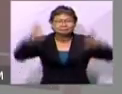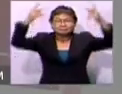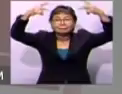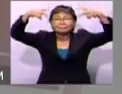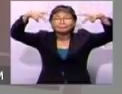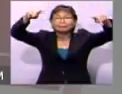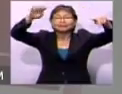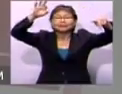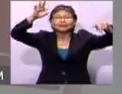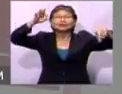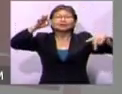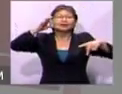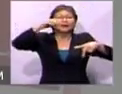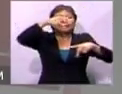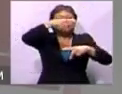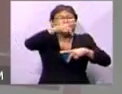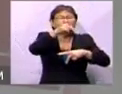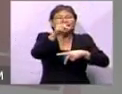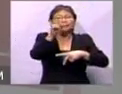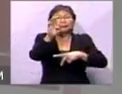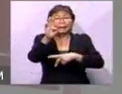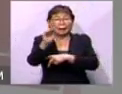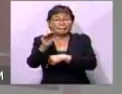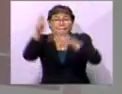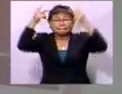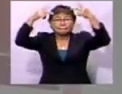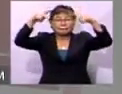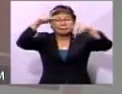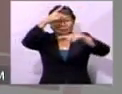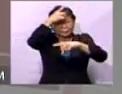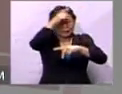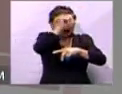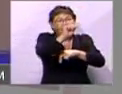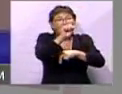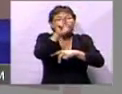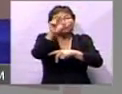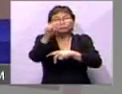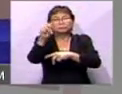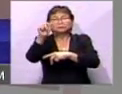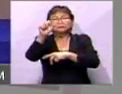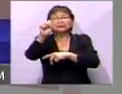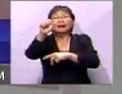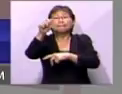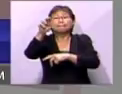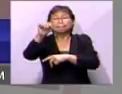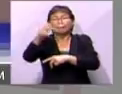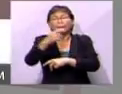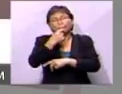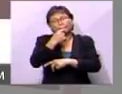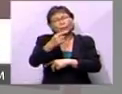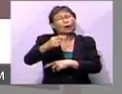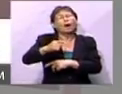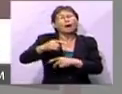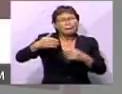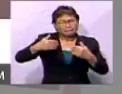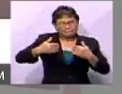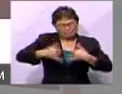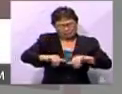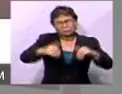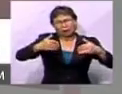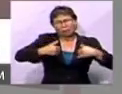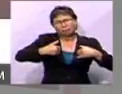Presiden Persekutuan Kebangsaan Berbasikal Malaysia PKBM, Dato' Abu Samah Abdul Wahab memberitahu masih lagi